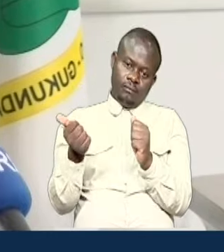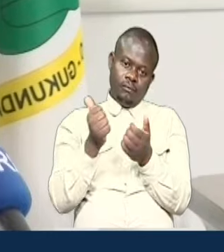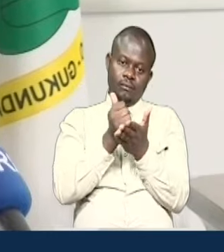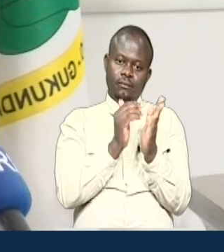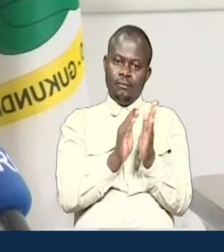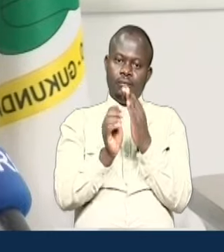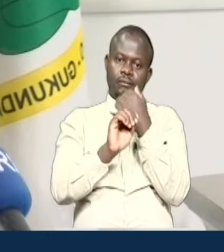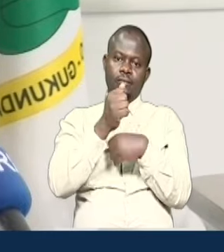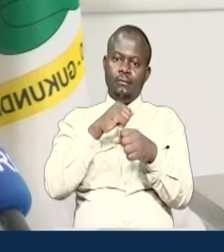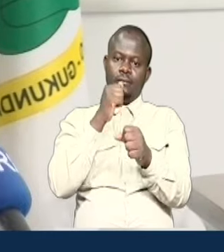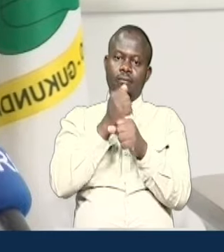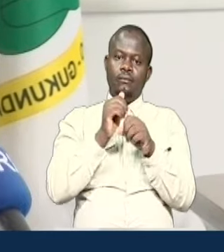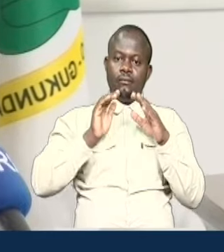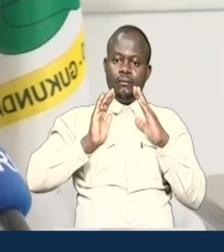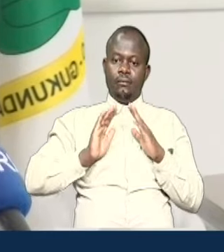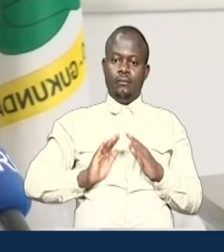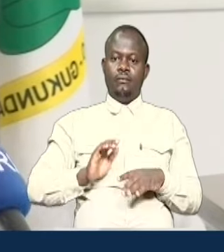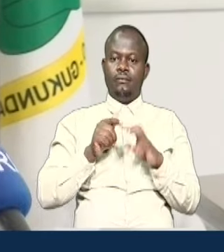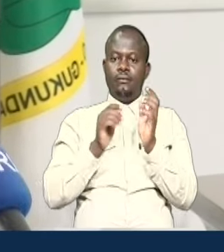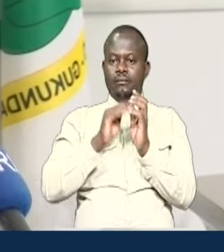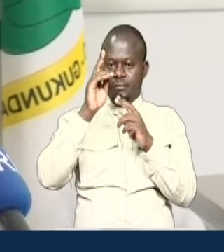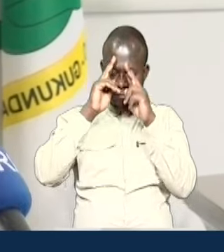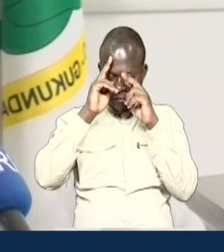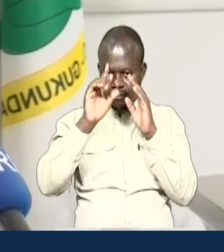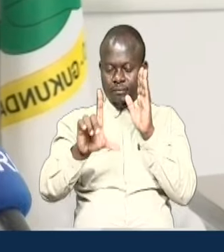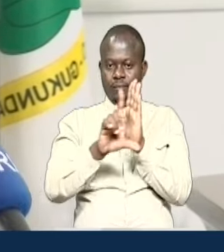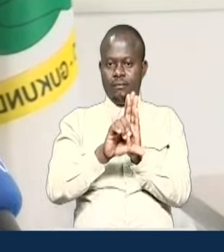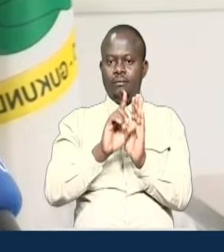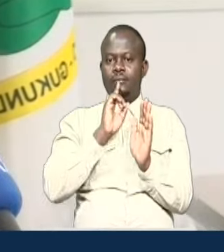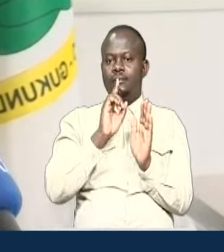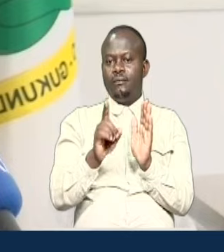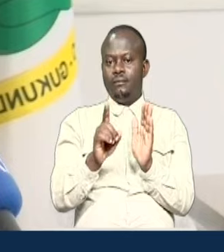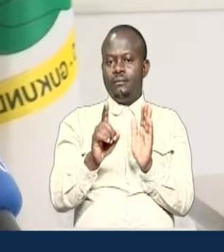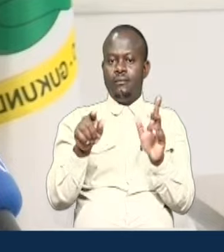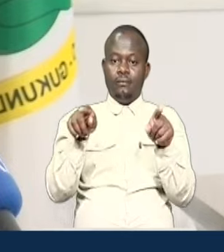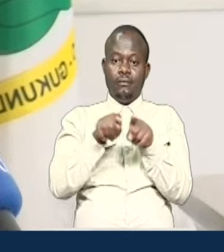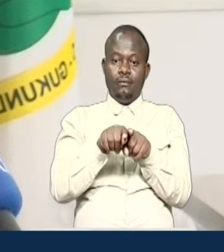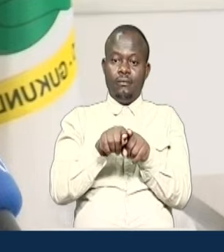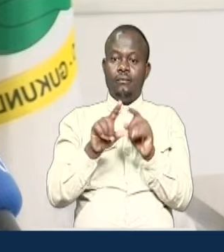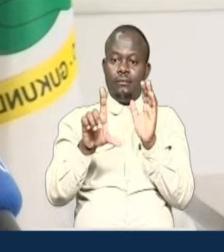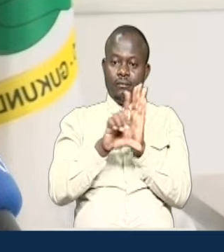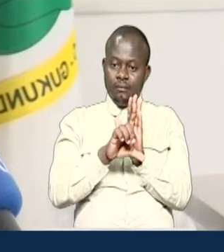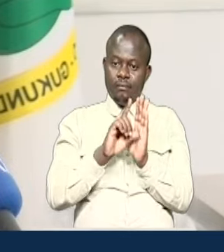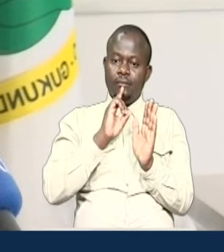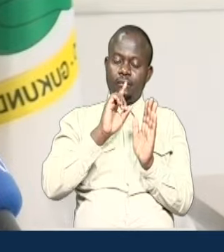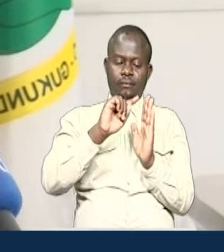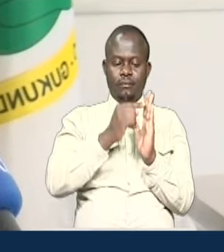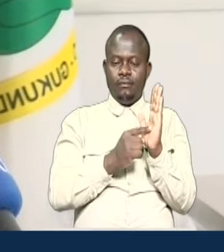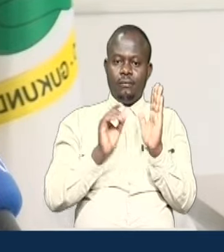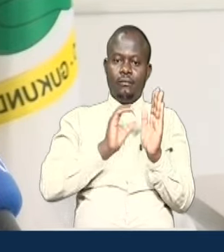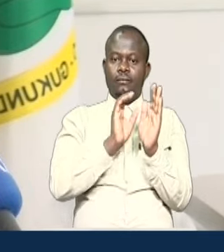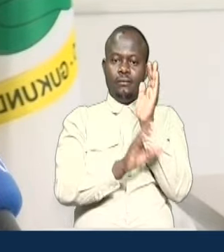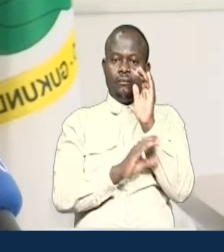bikorwa birikorwa mwituze ndetse hubahirizwa amategeko n'amabwiriza. Nkuko amategeko n'amabwiriza ya Komisiyo y'Igihugu